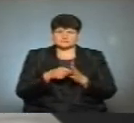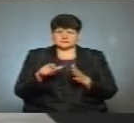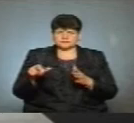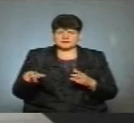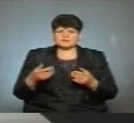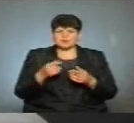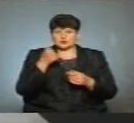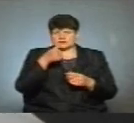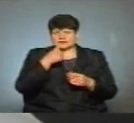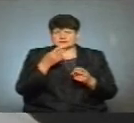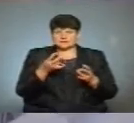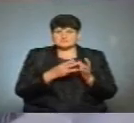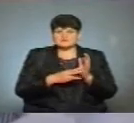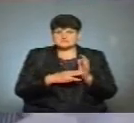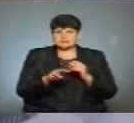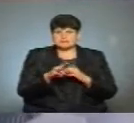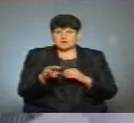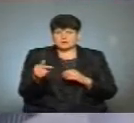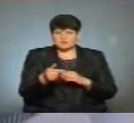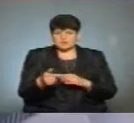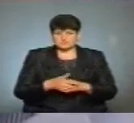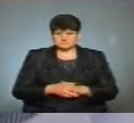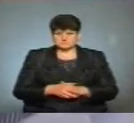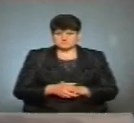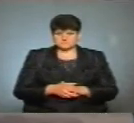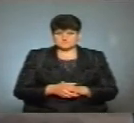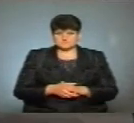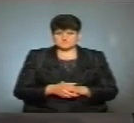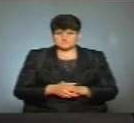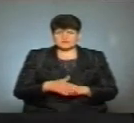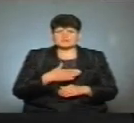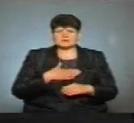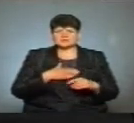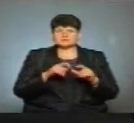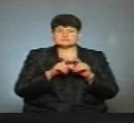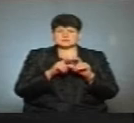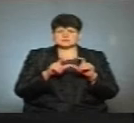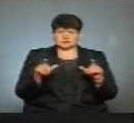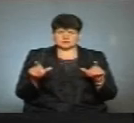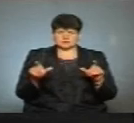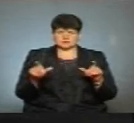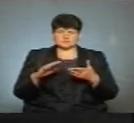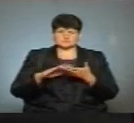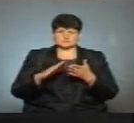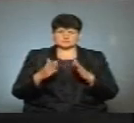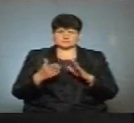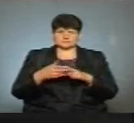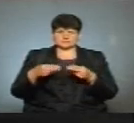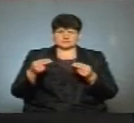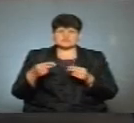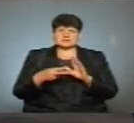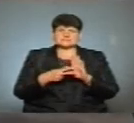потрібно 80 мільйонів гривень, каже Вадим Рудик. Нашим закладом законтрактовано 7